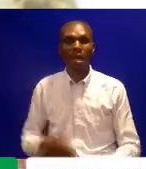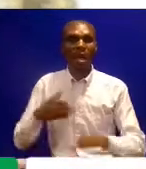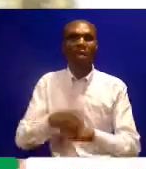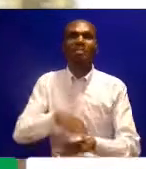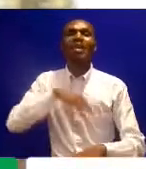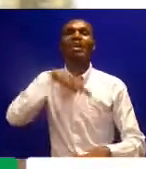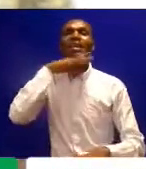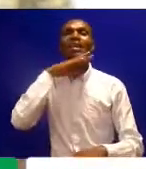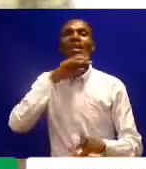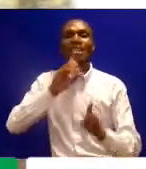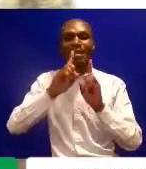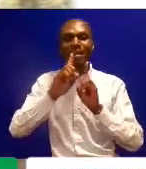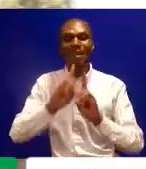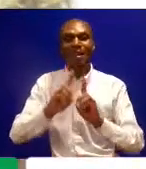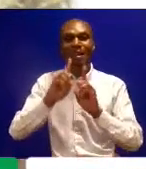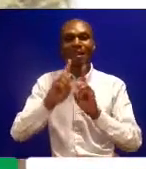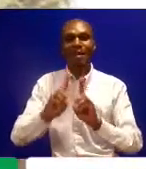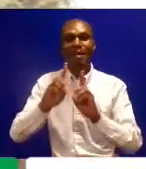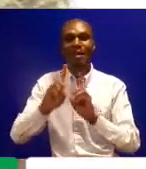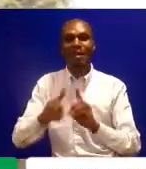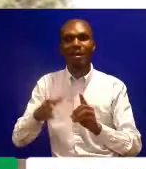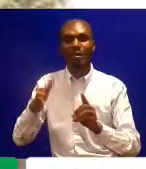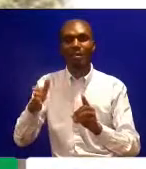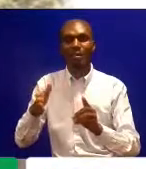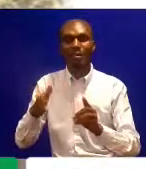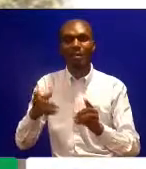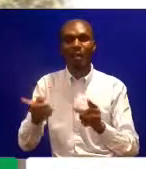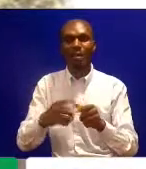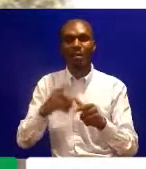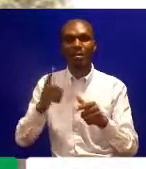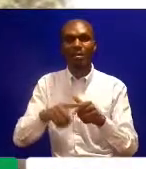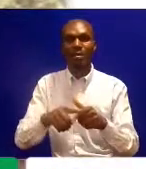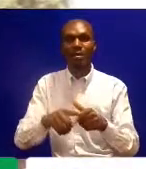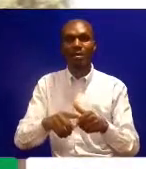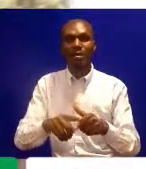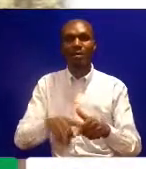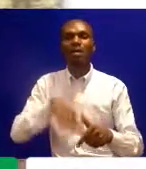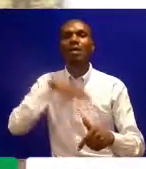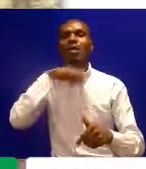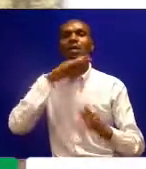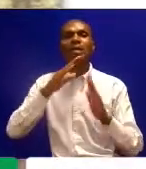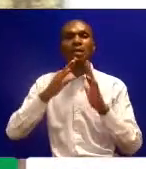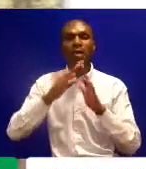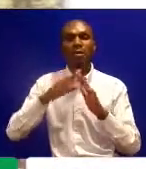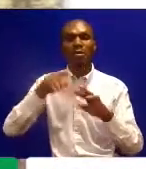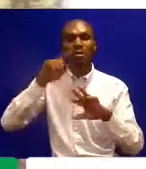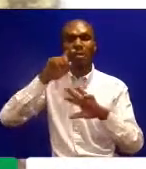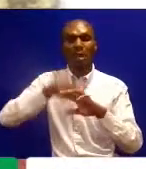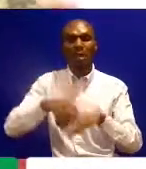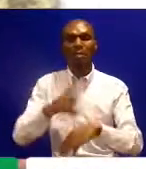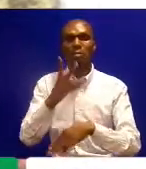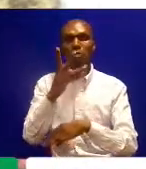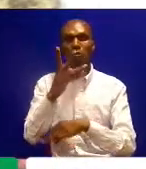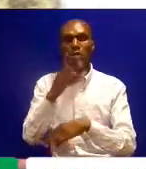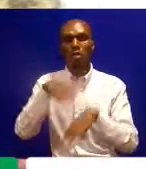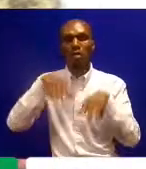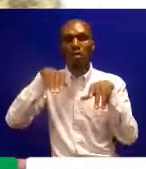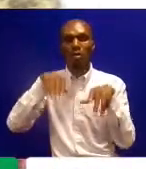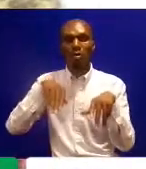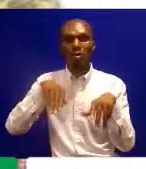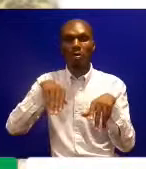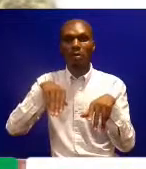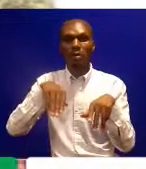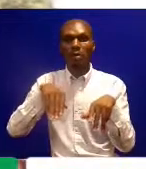ngaita ngaita ngaita ngaita ngaita ngaita ngaita ngaita ngaita ngaita ngaita ngaita ngaita